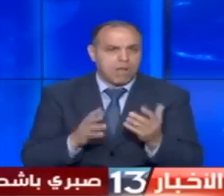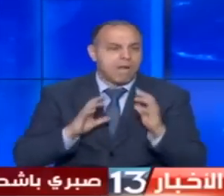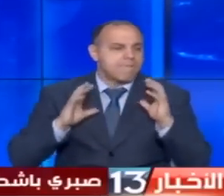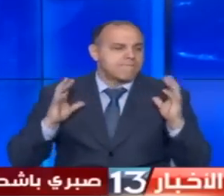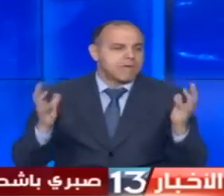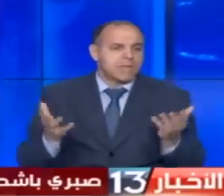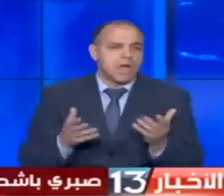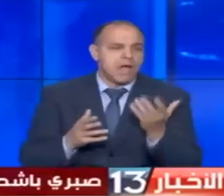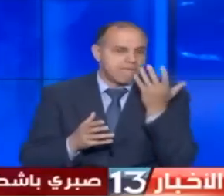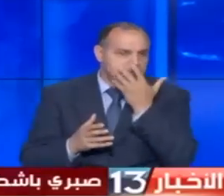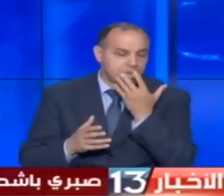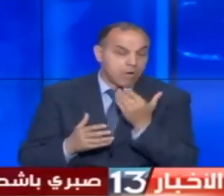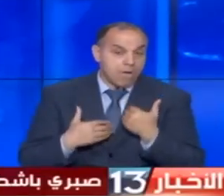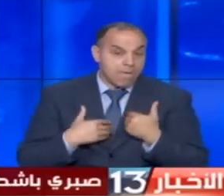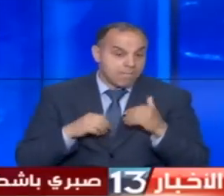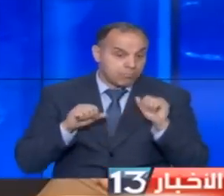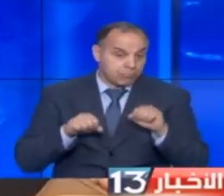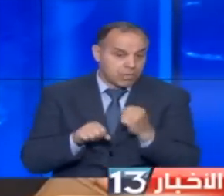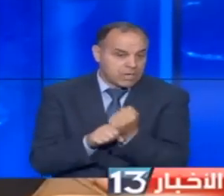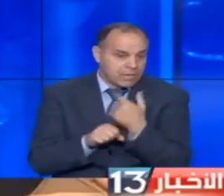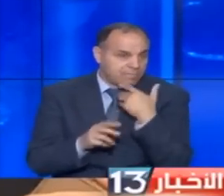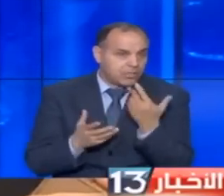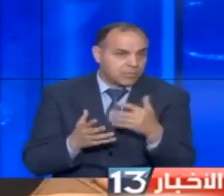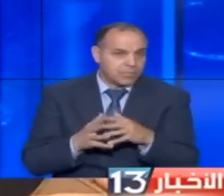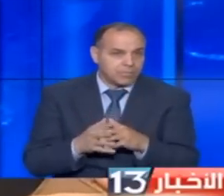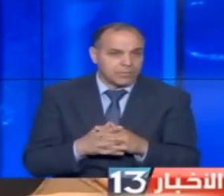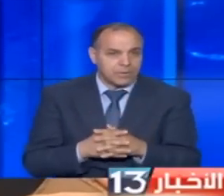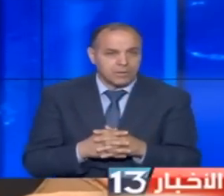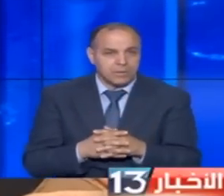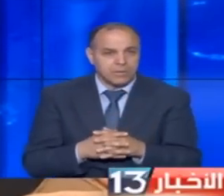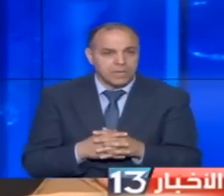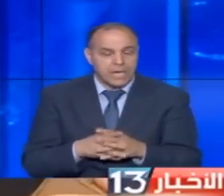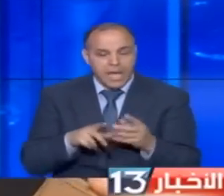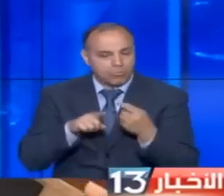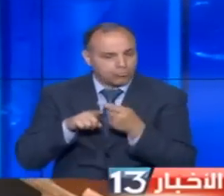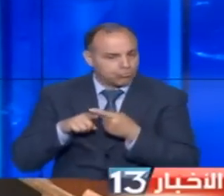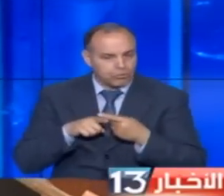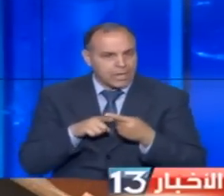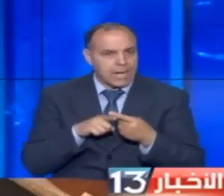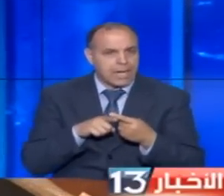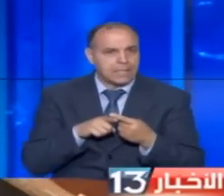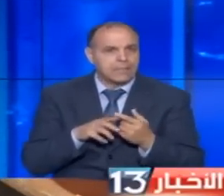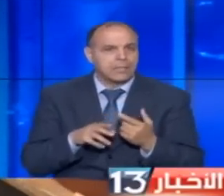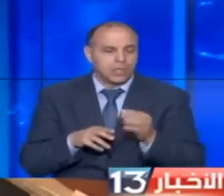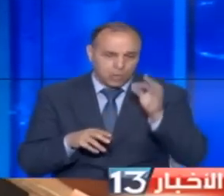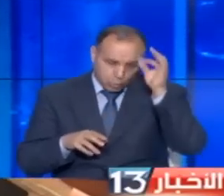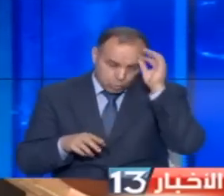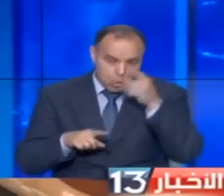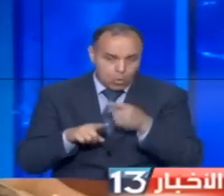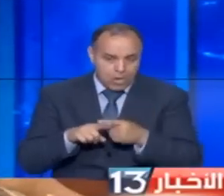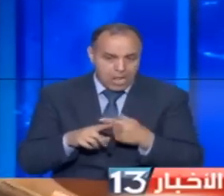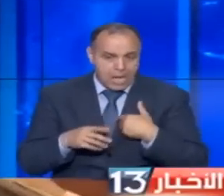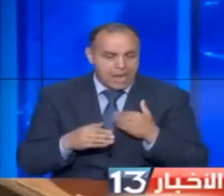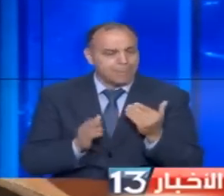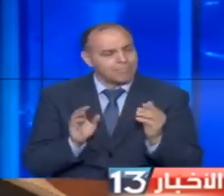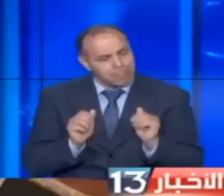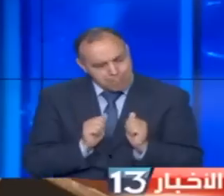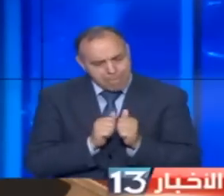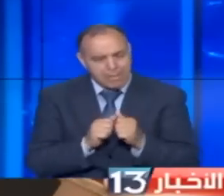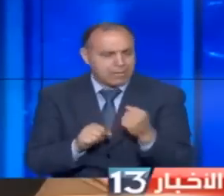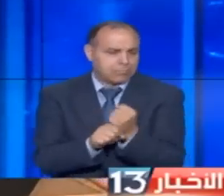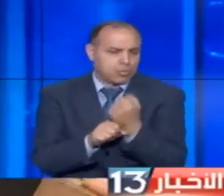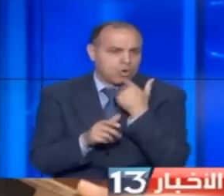افريقيا وبالتالي اه عن طريق ال ال الشركات معنى اليونانيه تونسيه ان تقدم بعضنا